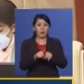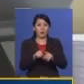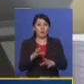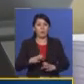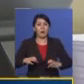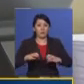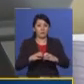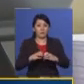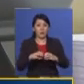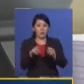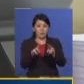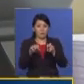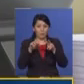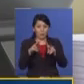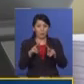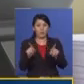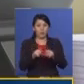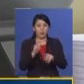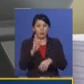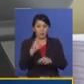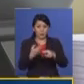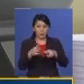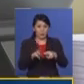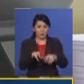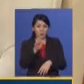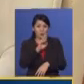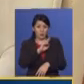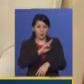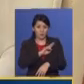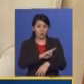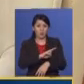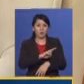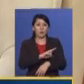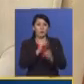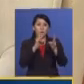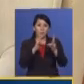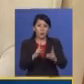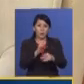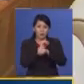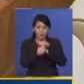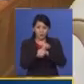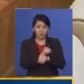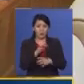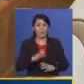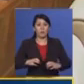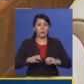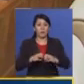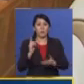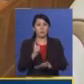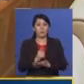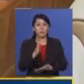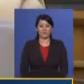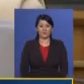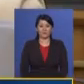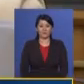лауазымдағы компания маманынан кем болмауы тиіс. Сондай-ақ, жұмысшының жазатайым оқиғалардан сақтандырылуы да компанияның мойнына